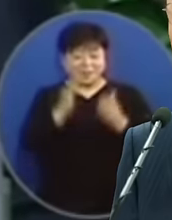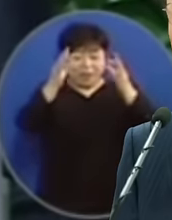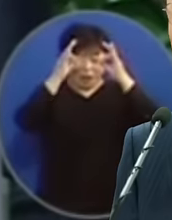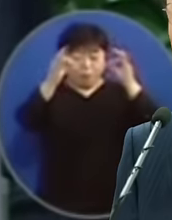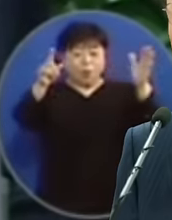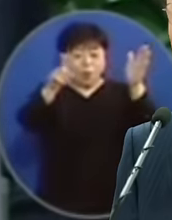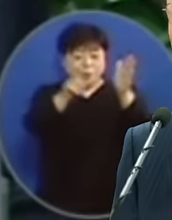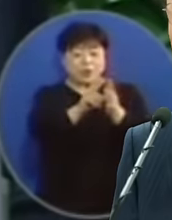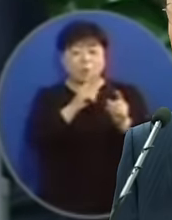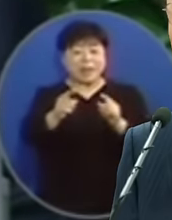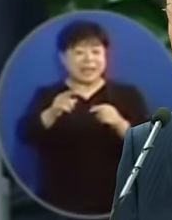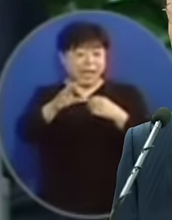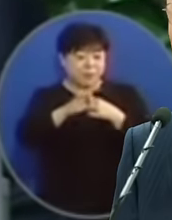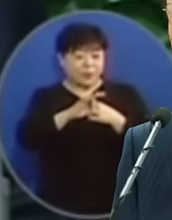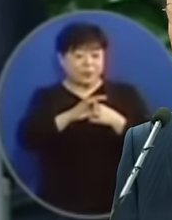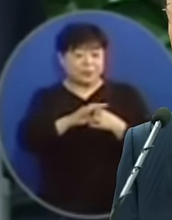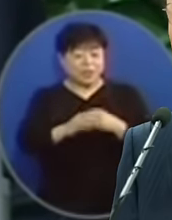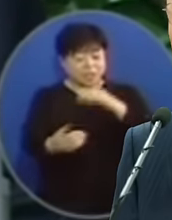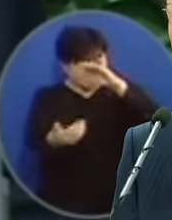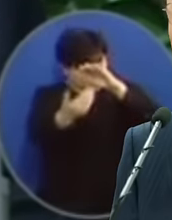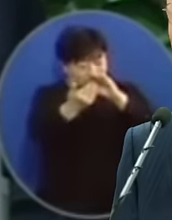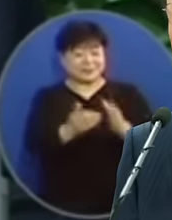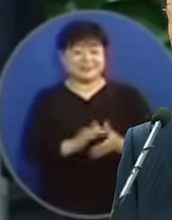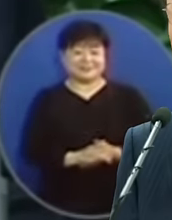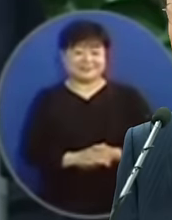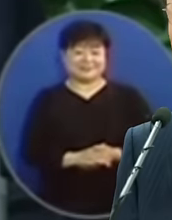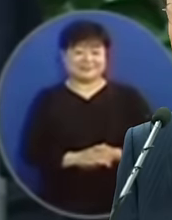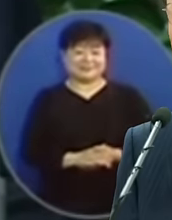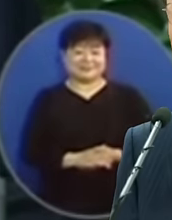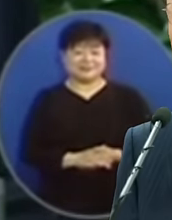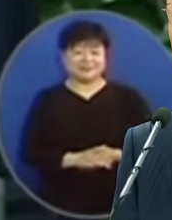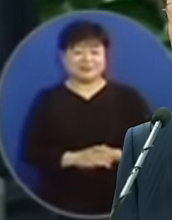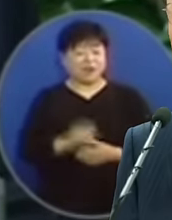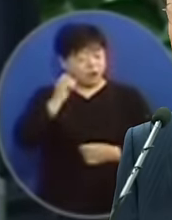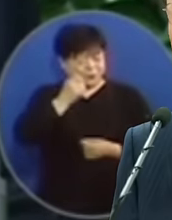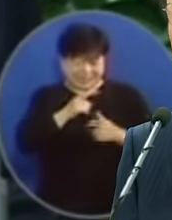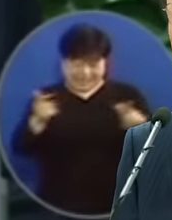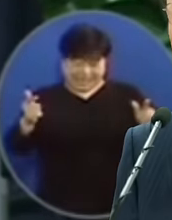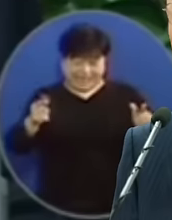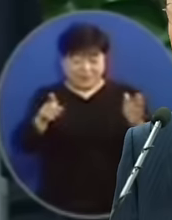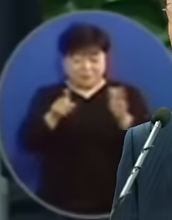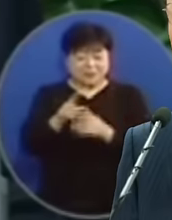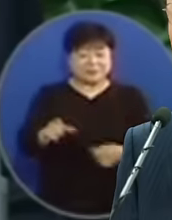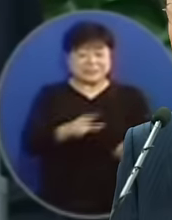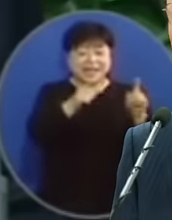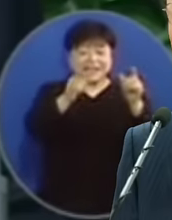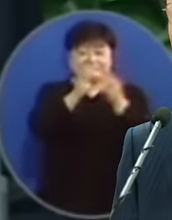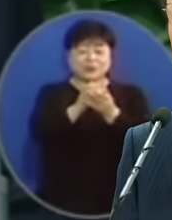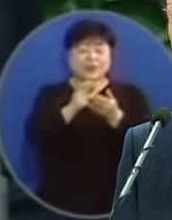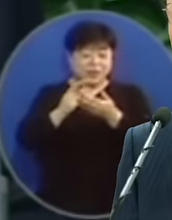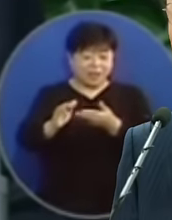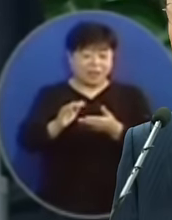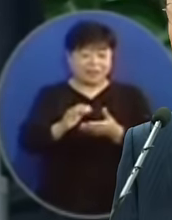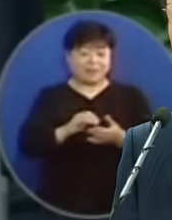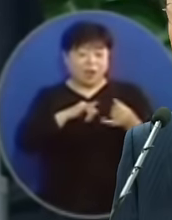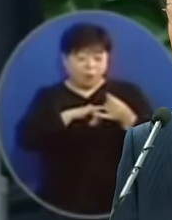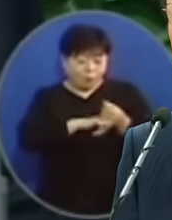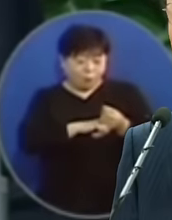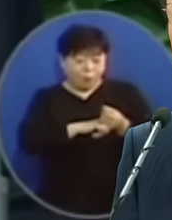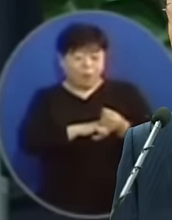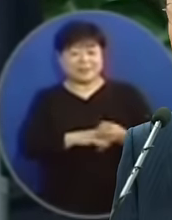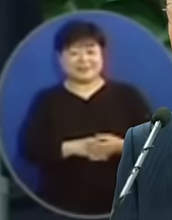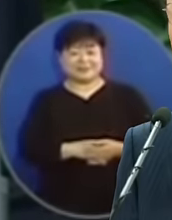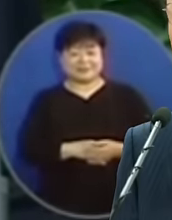바라보고 믿고 말하면 이루어지는 것입니다. 아주 어렵지 않습니다. 여러분 신앙생활에 기도하고 난 다음에 꼭 제가 시키는 이걸